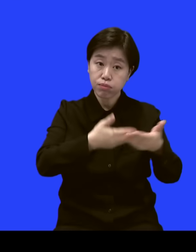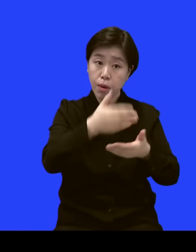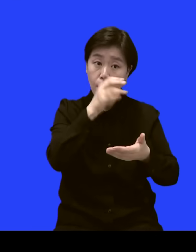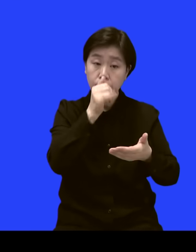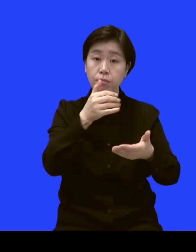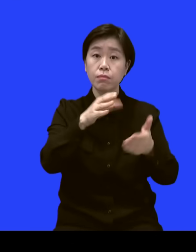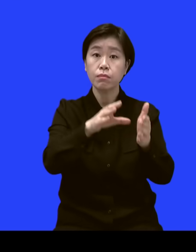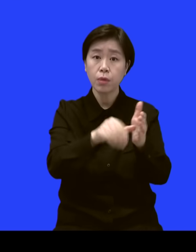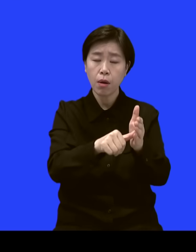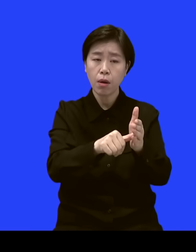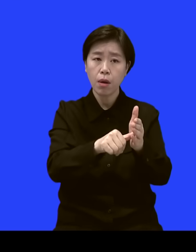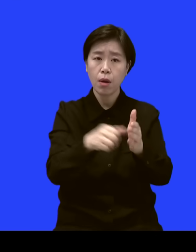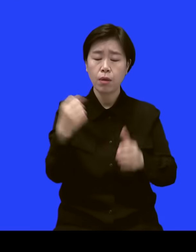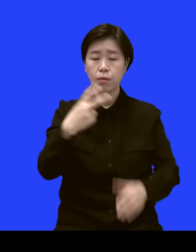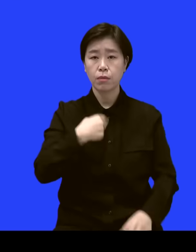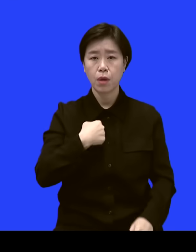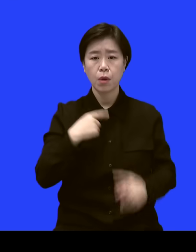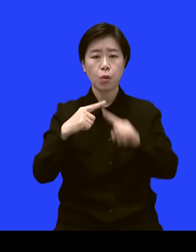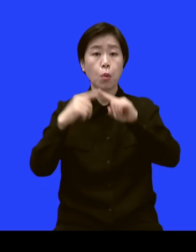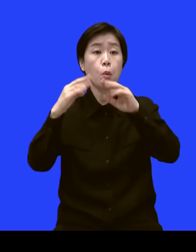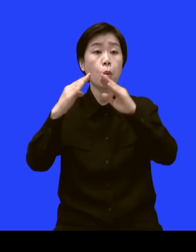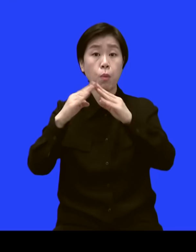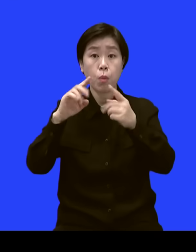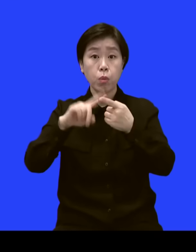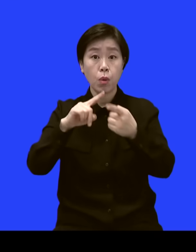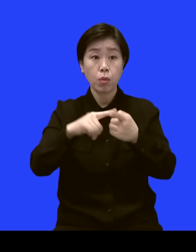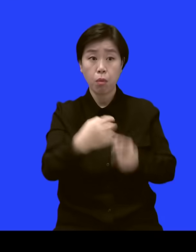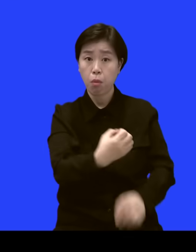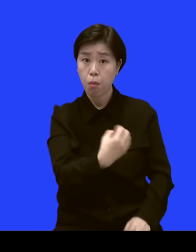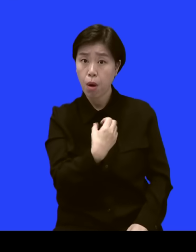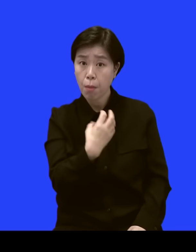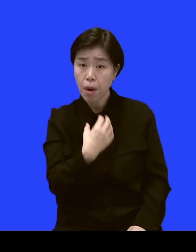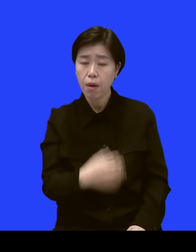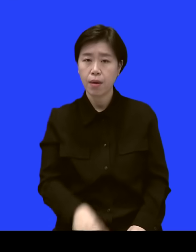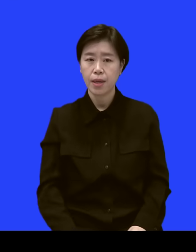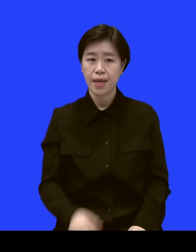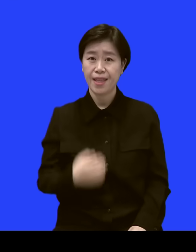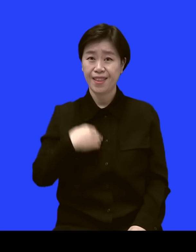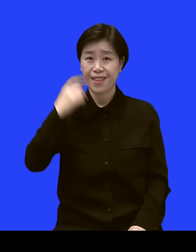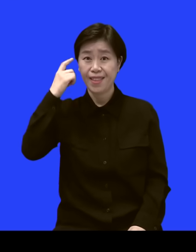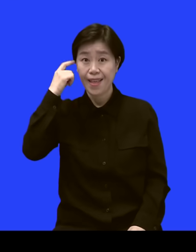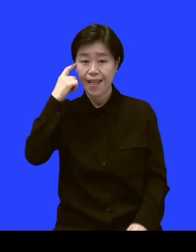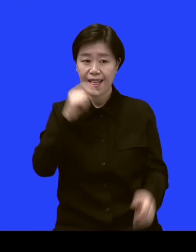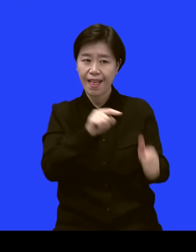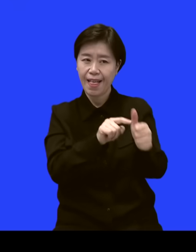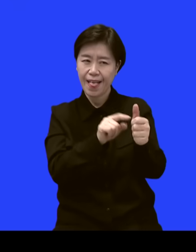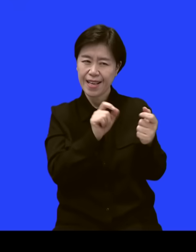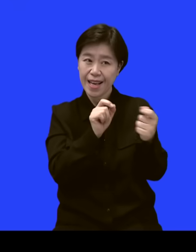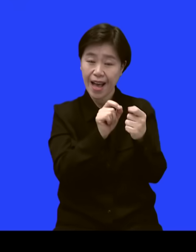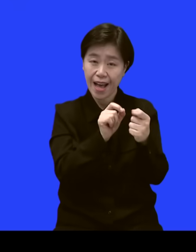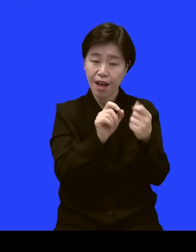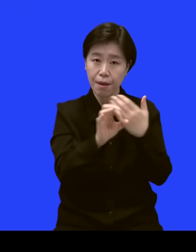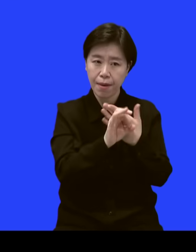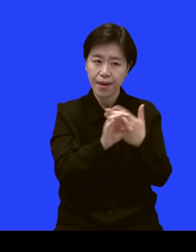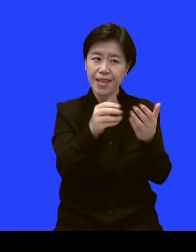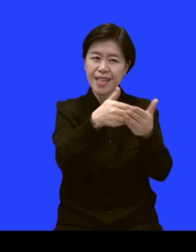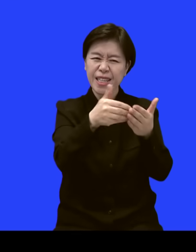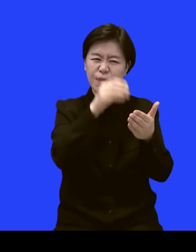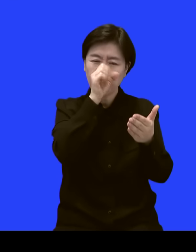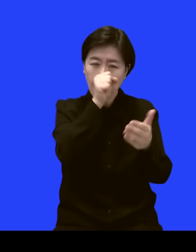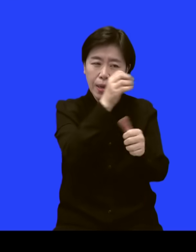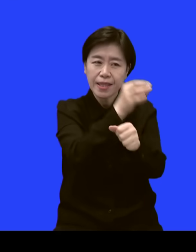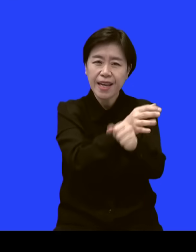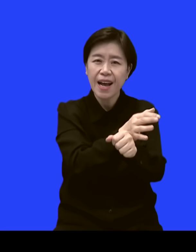거예요. 저한테. 그래서 저는 이제 이분이랑 잘 어떻게 지내면서 그림을 얻어야겠다.